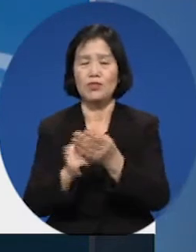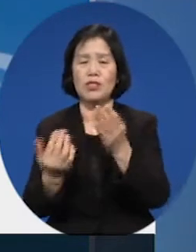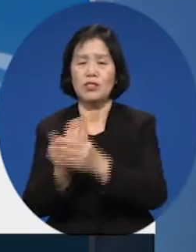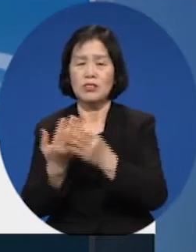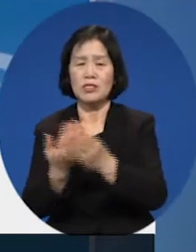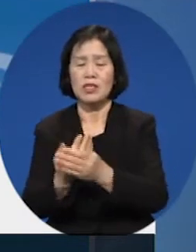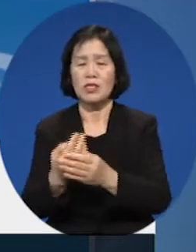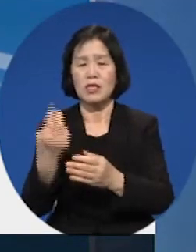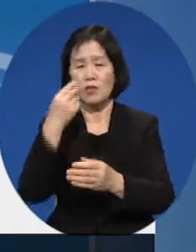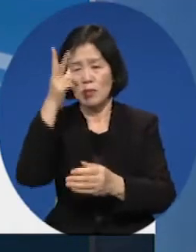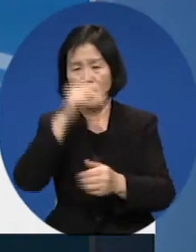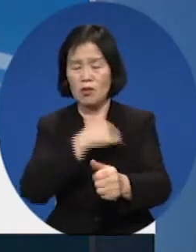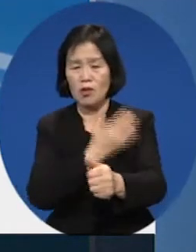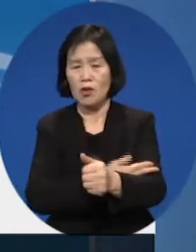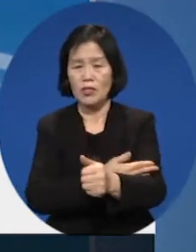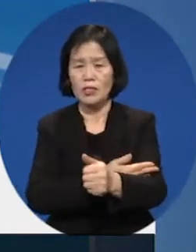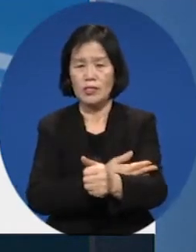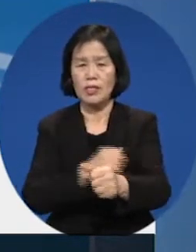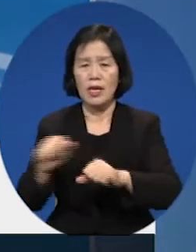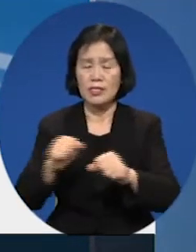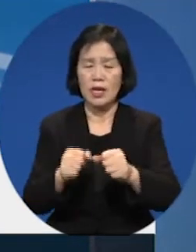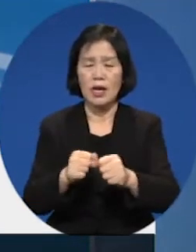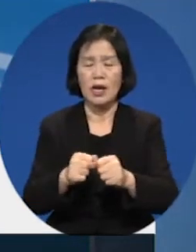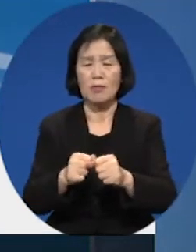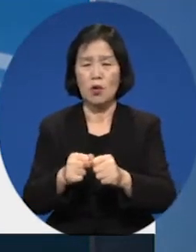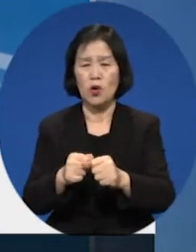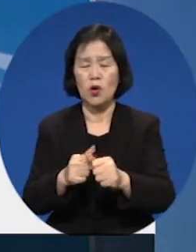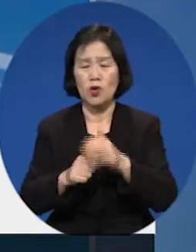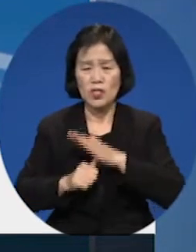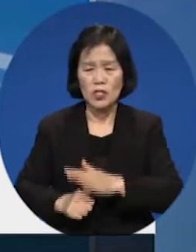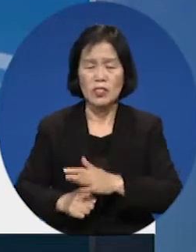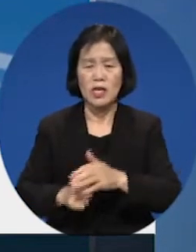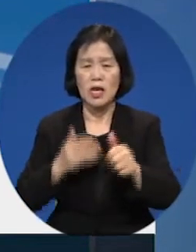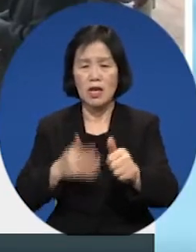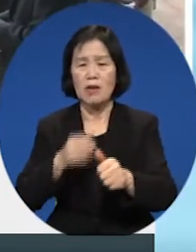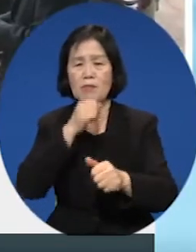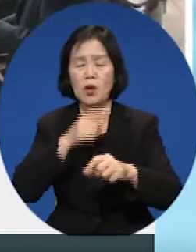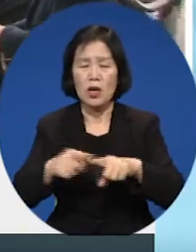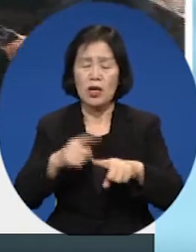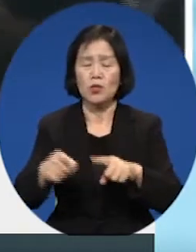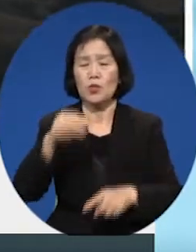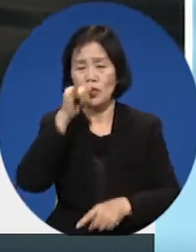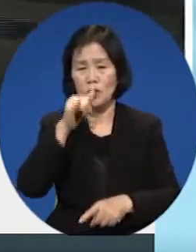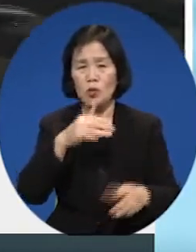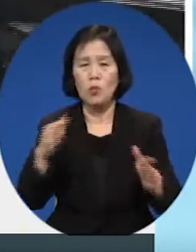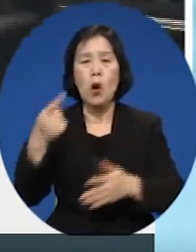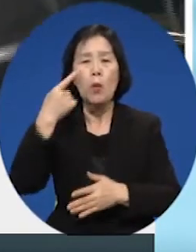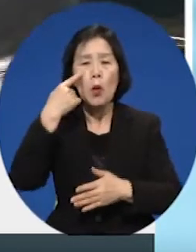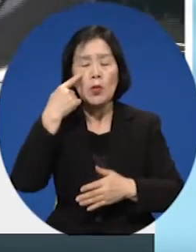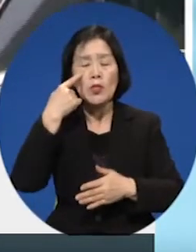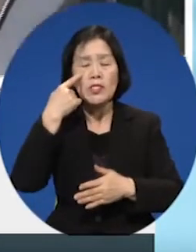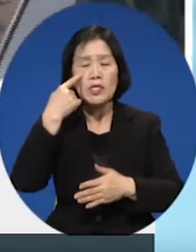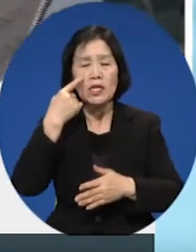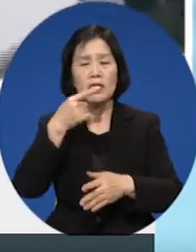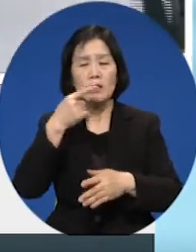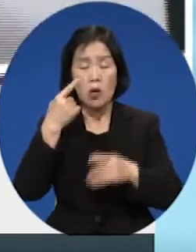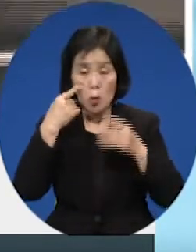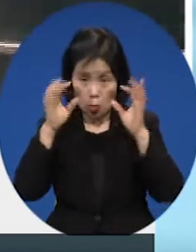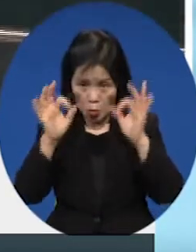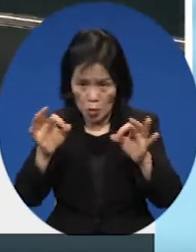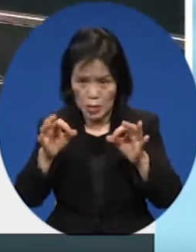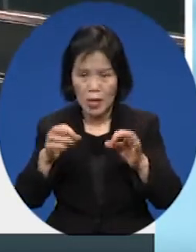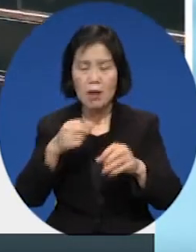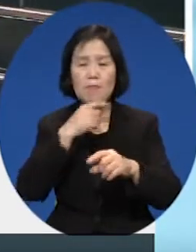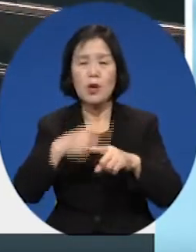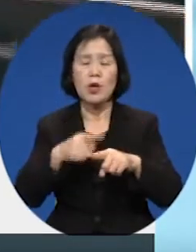검찰권 행사 하는데 절제를 해야 된다 이런 평까지 또 사실 있는 것도 맞고요 그러니까 보는 시각에 따라서 평가가 좀 달라질 것 같아요